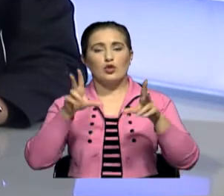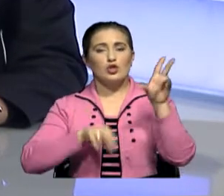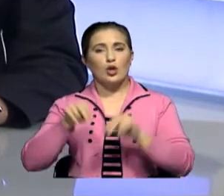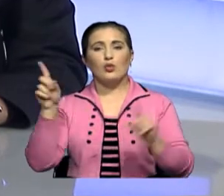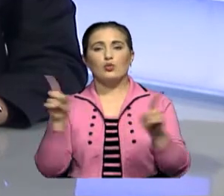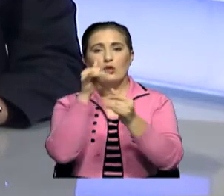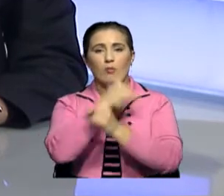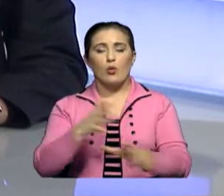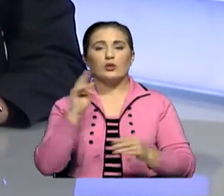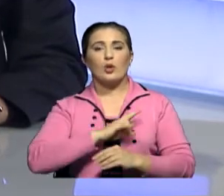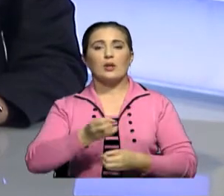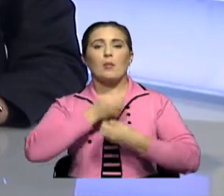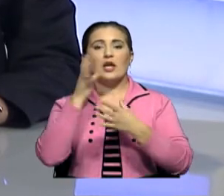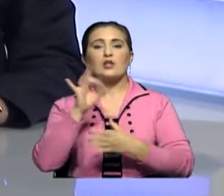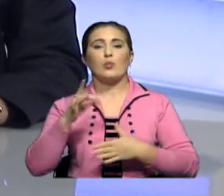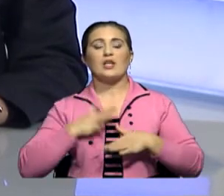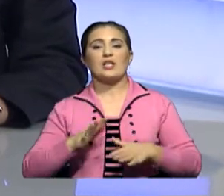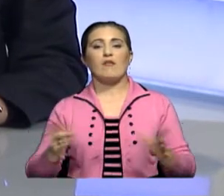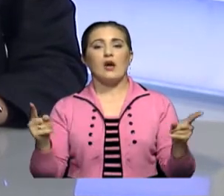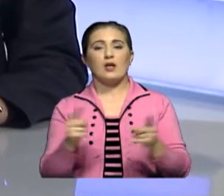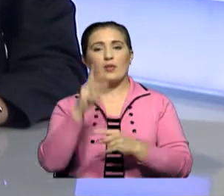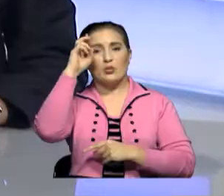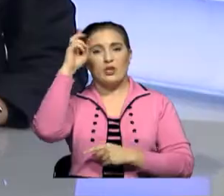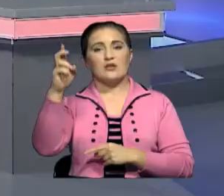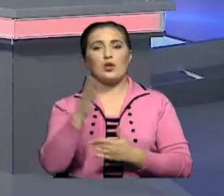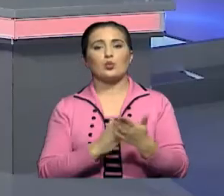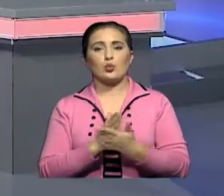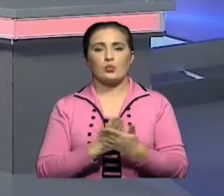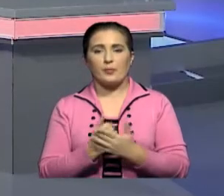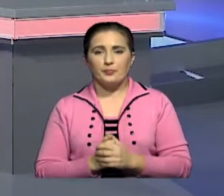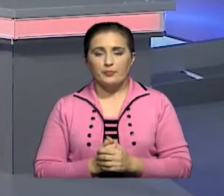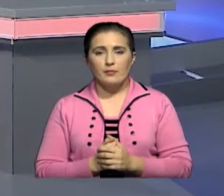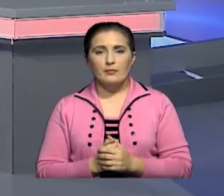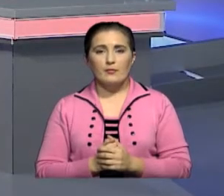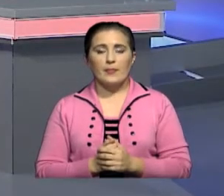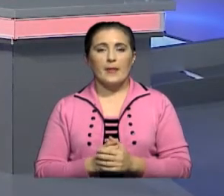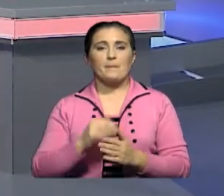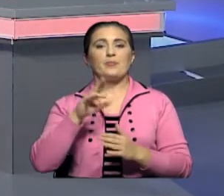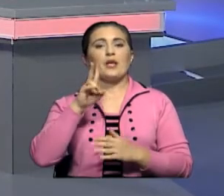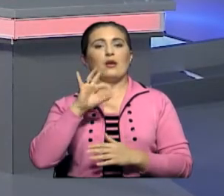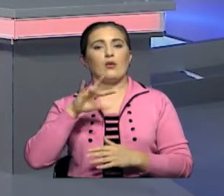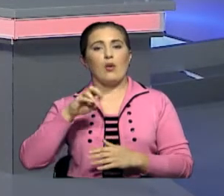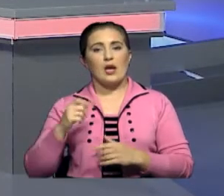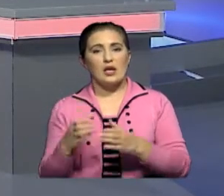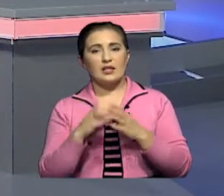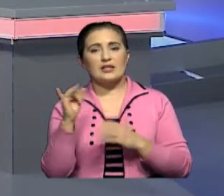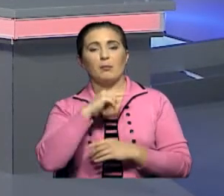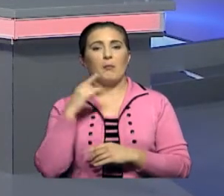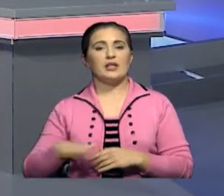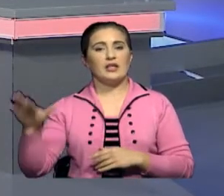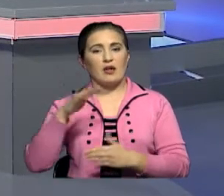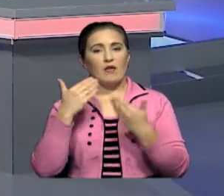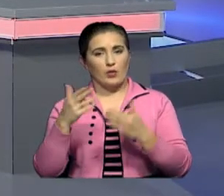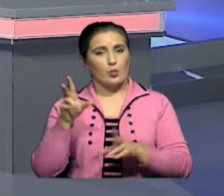могут работать на благо республики крым в рамках государственной службы но опыт коллег с материка вы